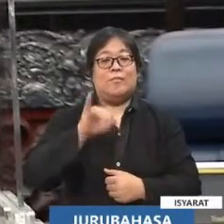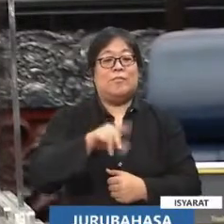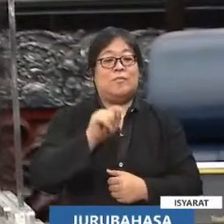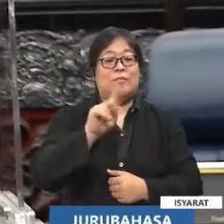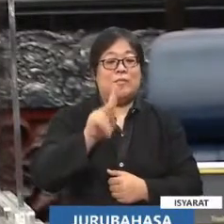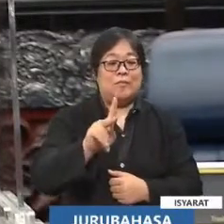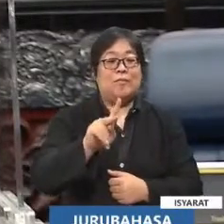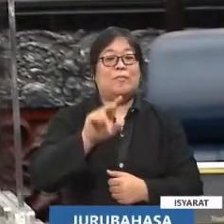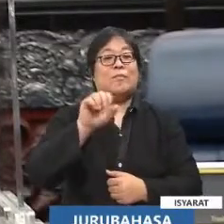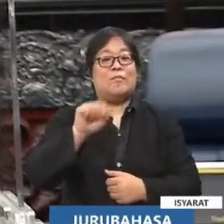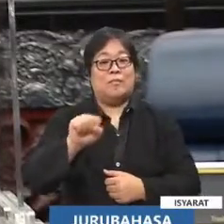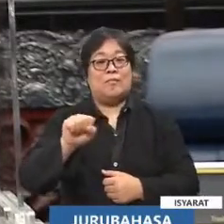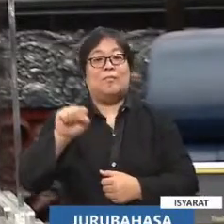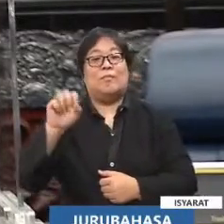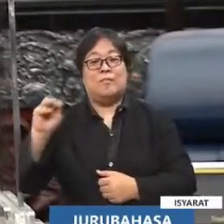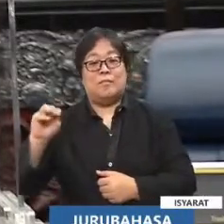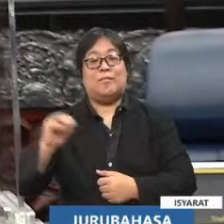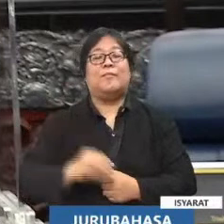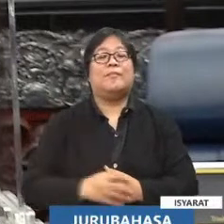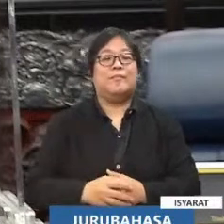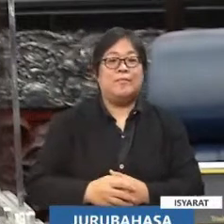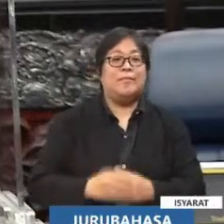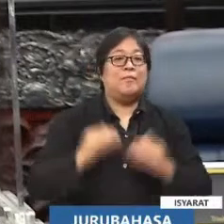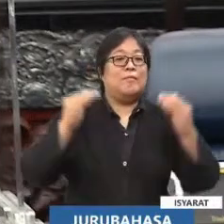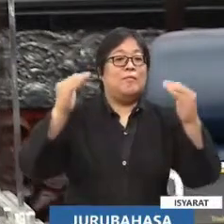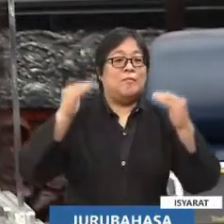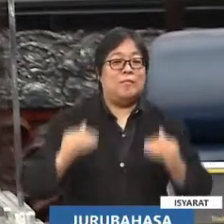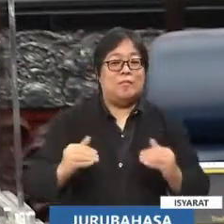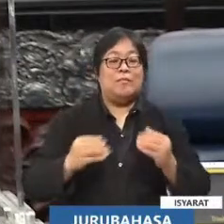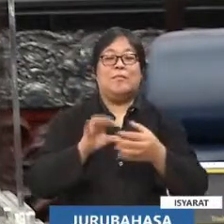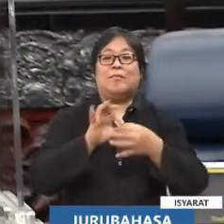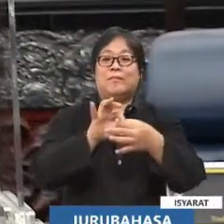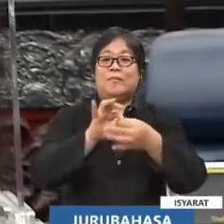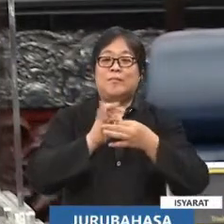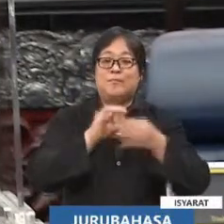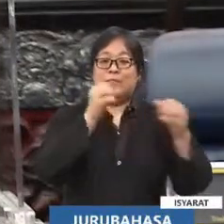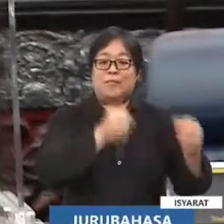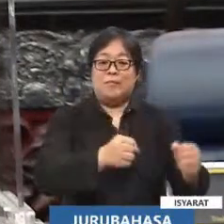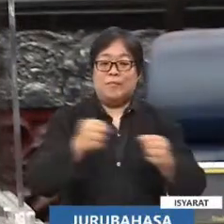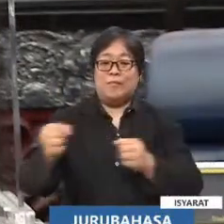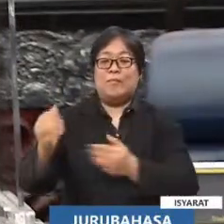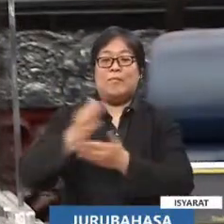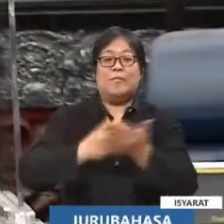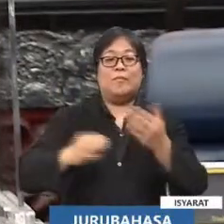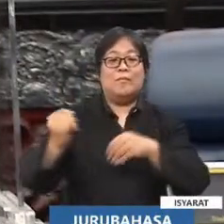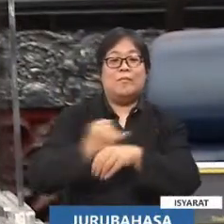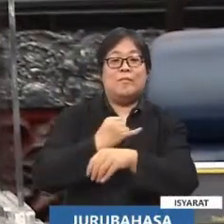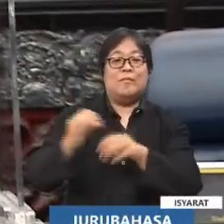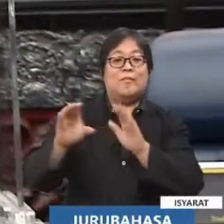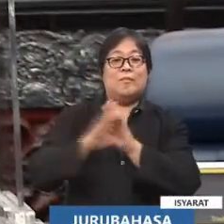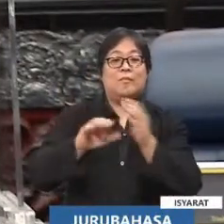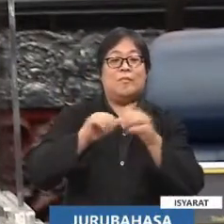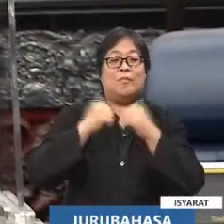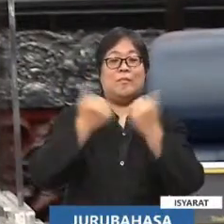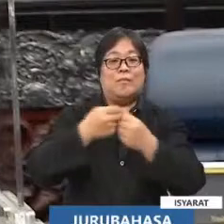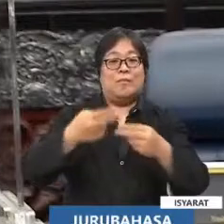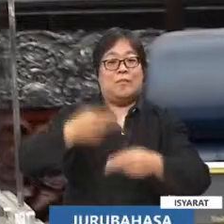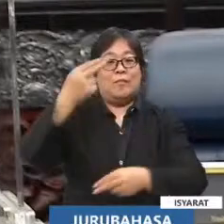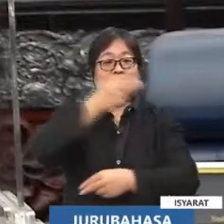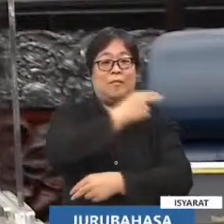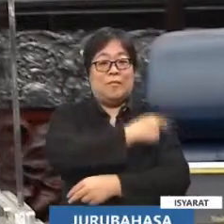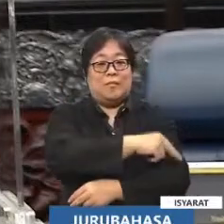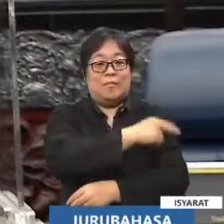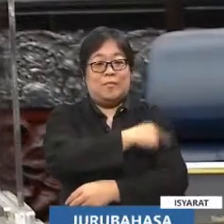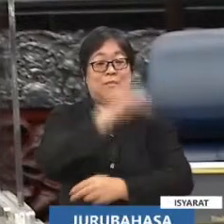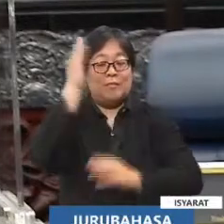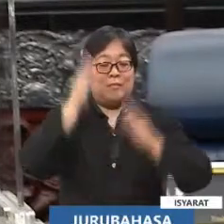JTKSM, Kementerian Sumber Manusia. Yang ketiganya ialah mengadakan kerjasama strategik bersama pihak industri seperti Persatuan Hotel Malaysia,